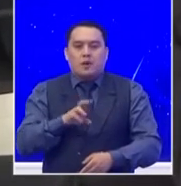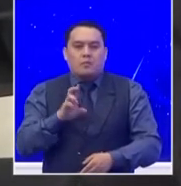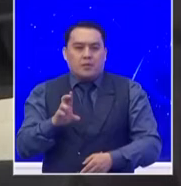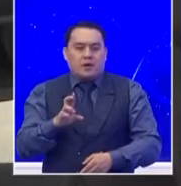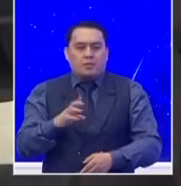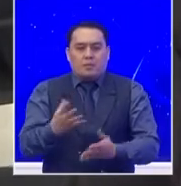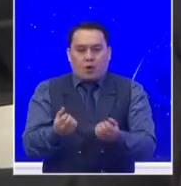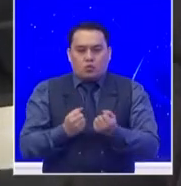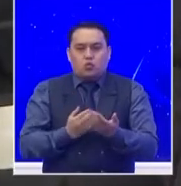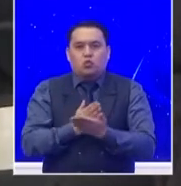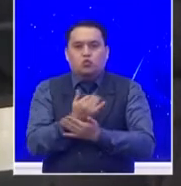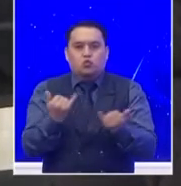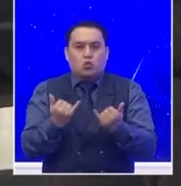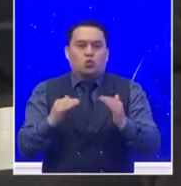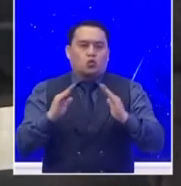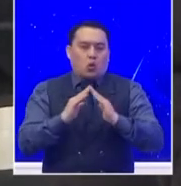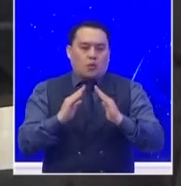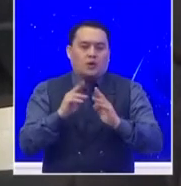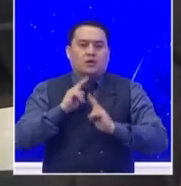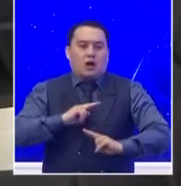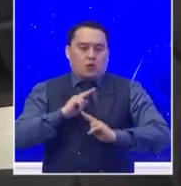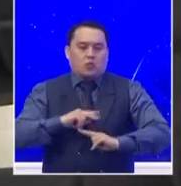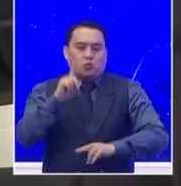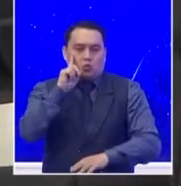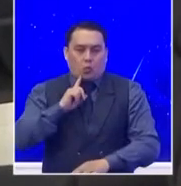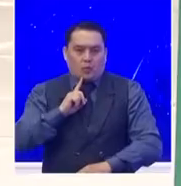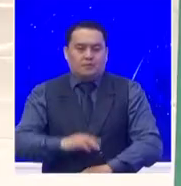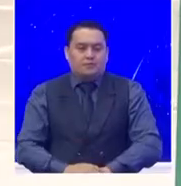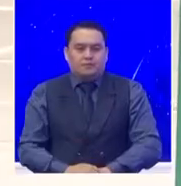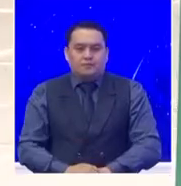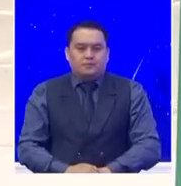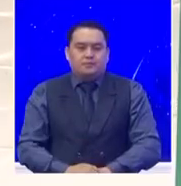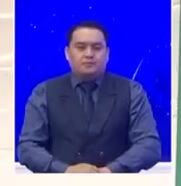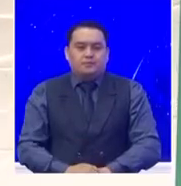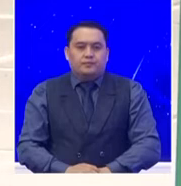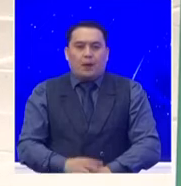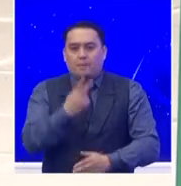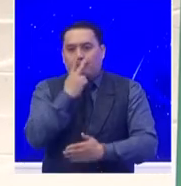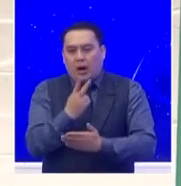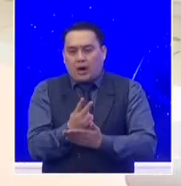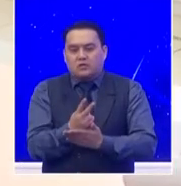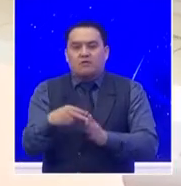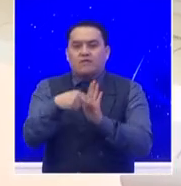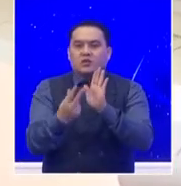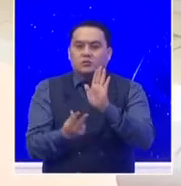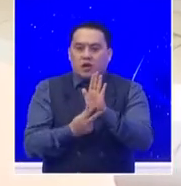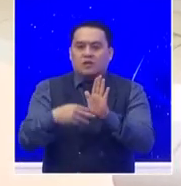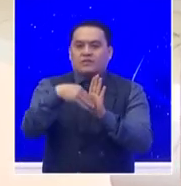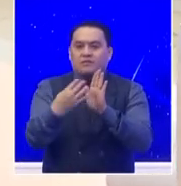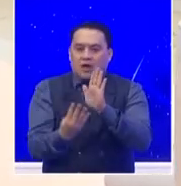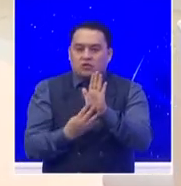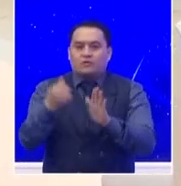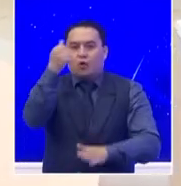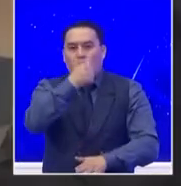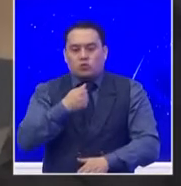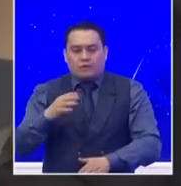я смогу получить услуги без отрыва от производства. Это очень удобно. Сравнивая показатели 2018 и